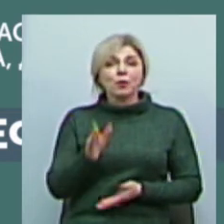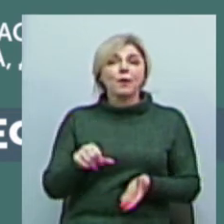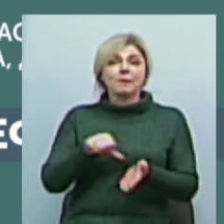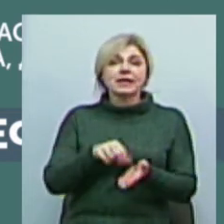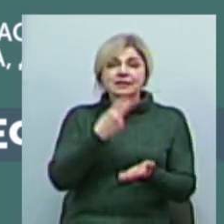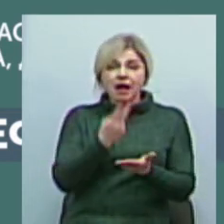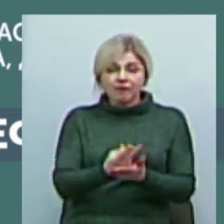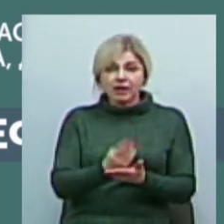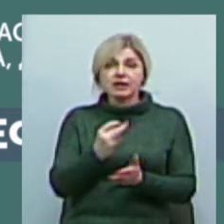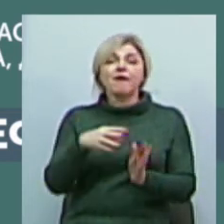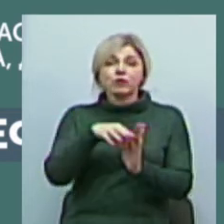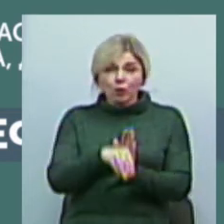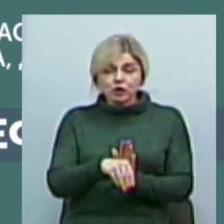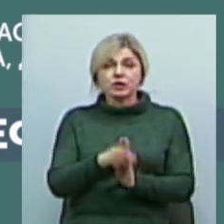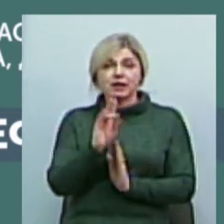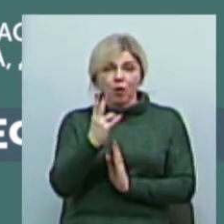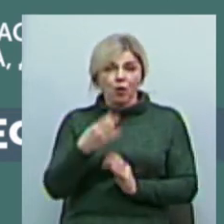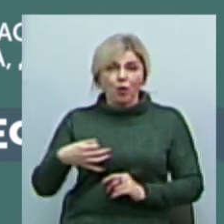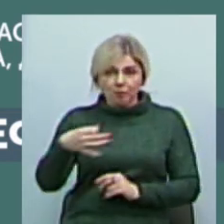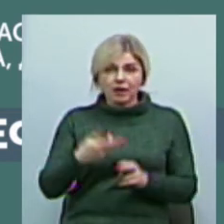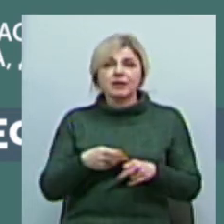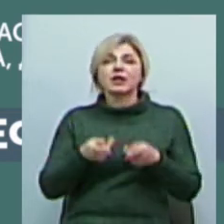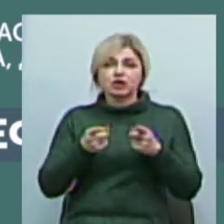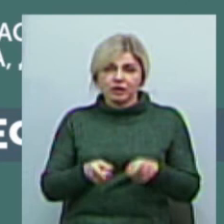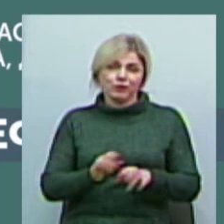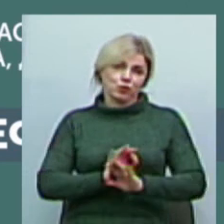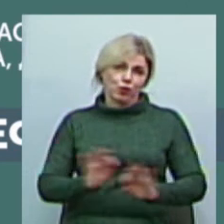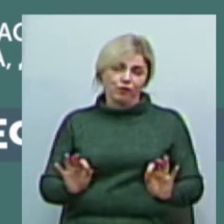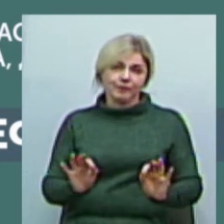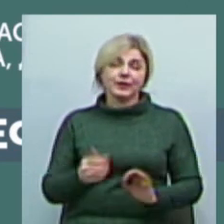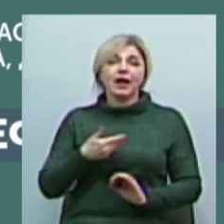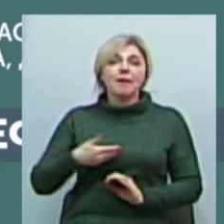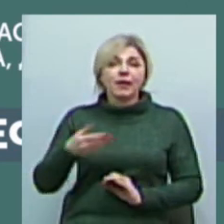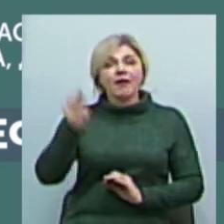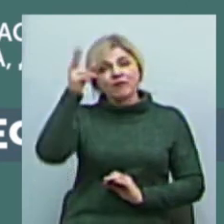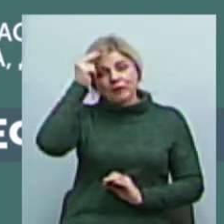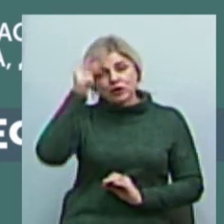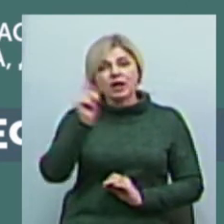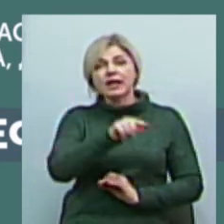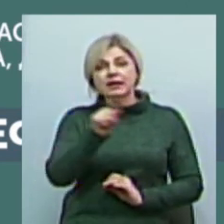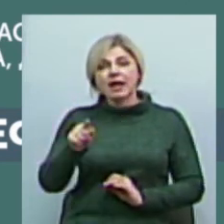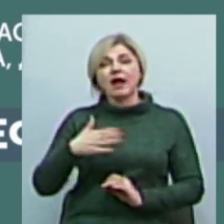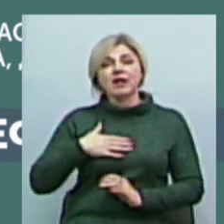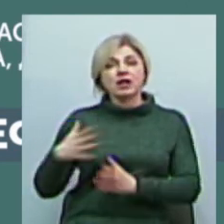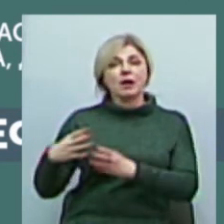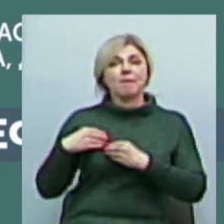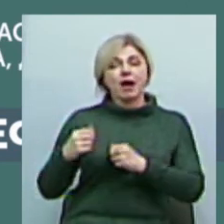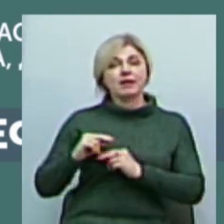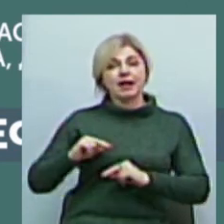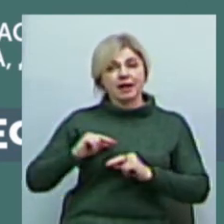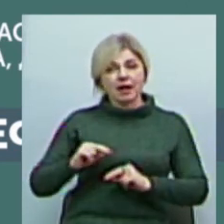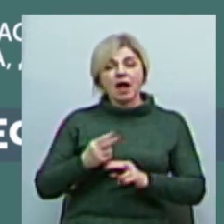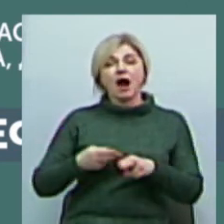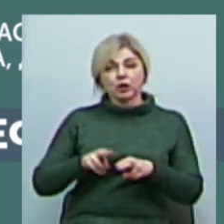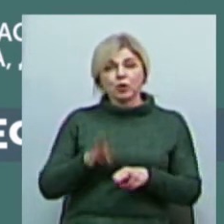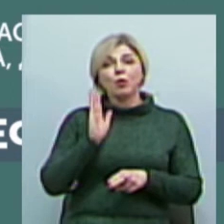тому числі і в Миколаївській області, це дійсно чудово. Ми вивчили тих наших партнерів за платформою, з якими будемо працювати, і